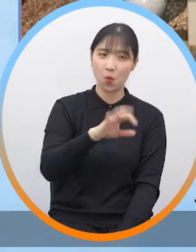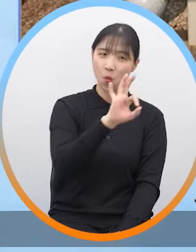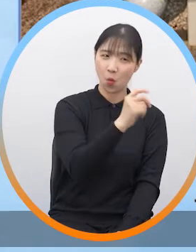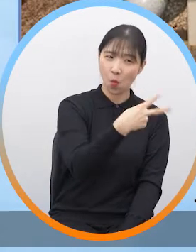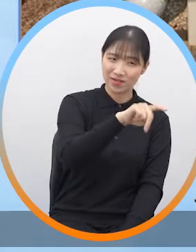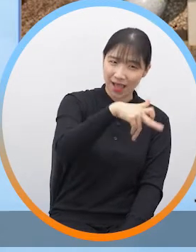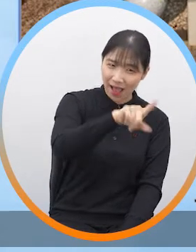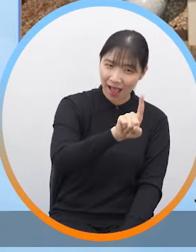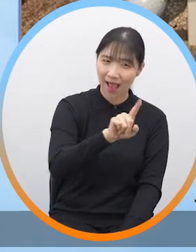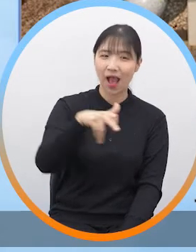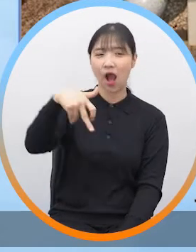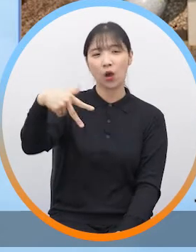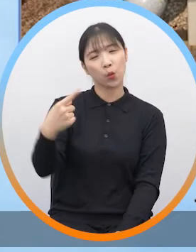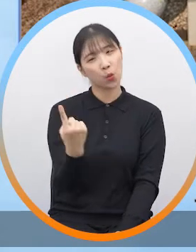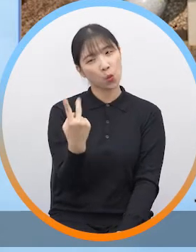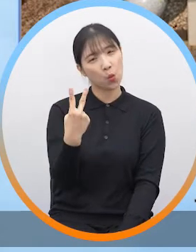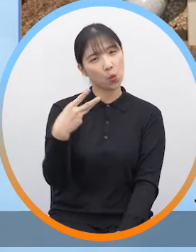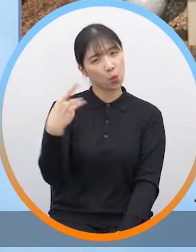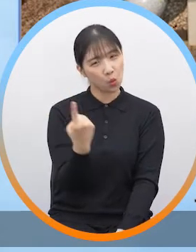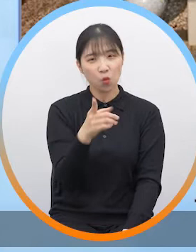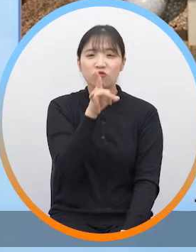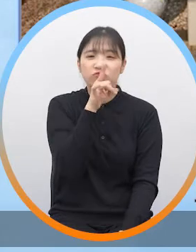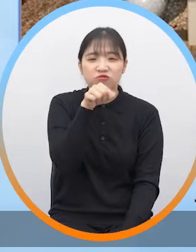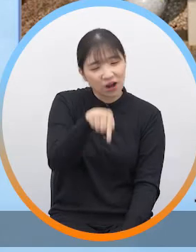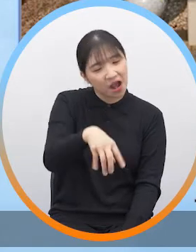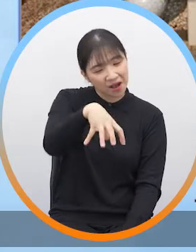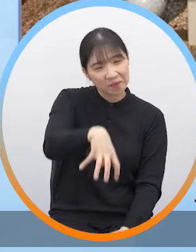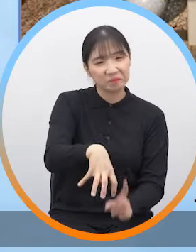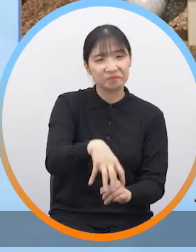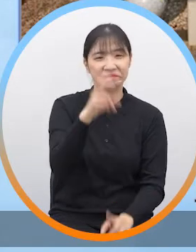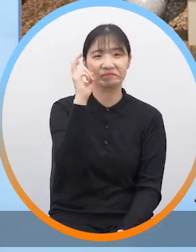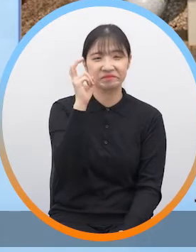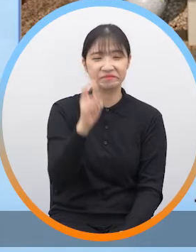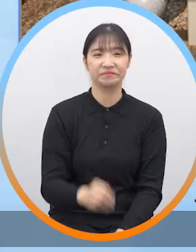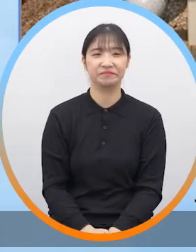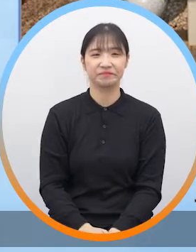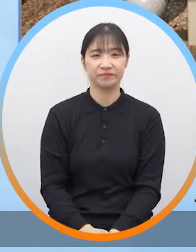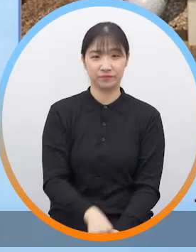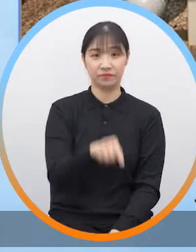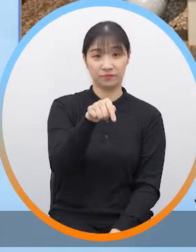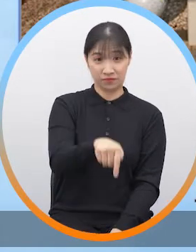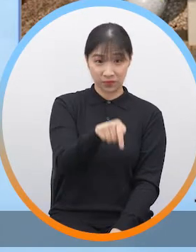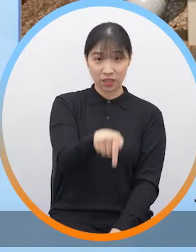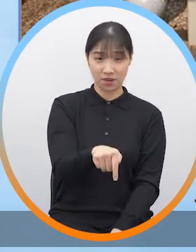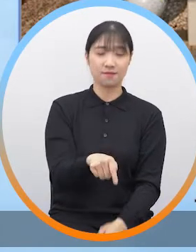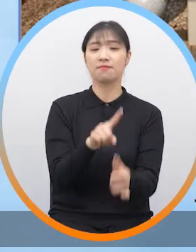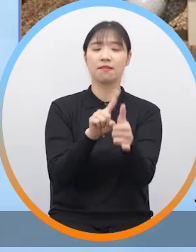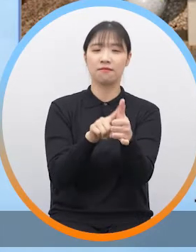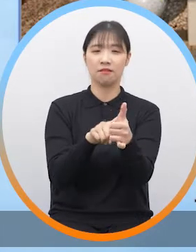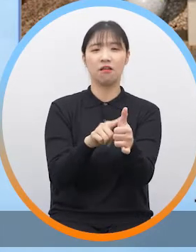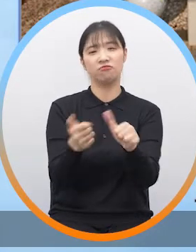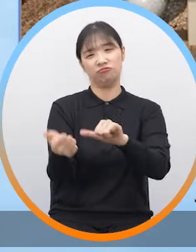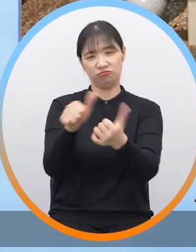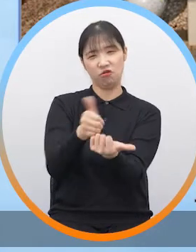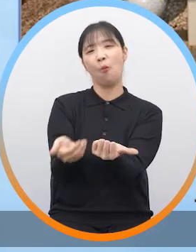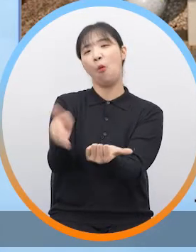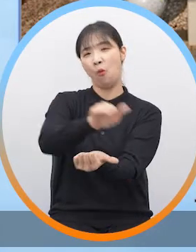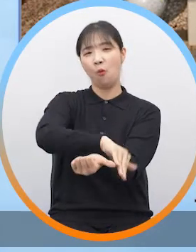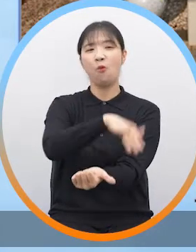오사카하고 교토하고 중간 경도에 있는 시입니다. 거기에 왕인의 묘가